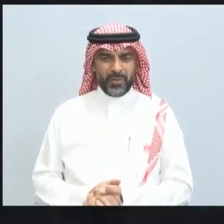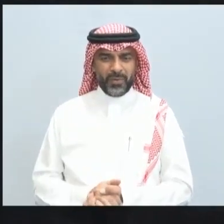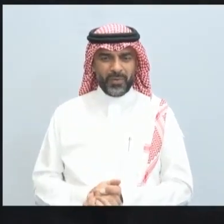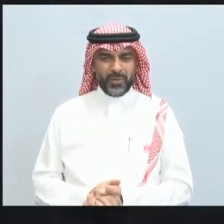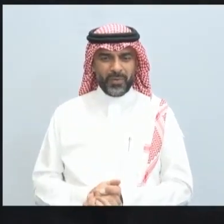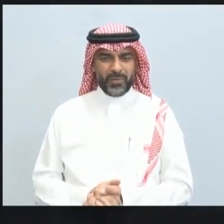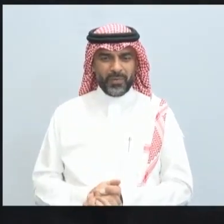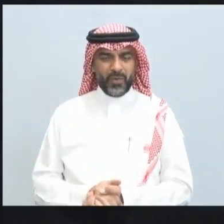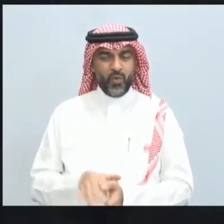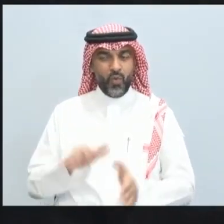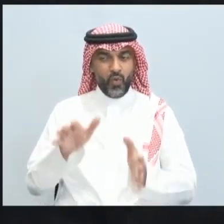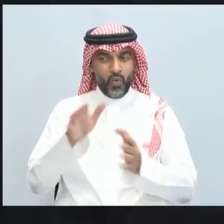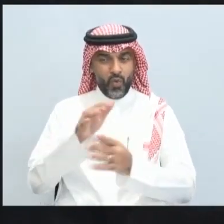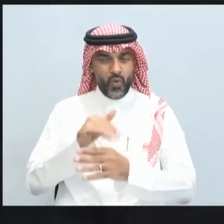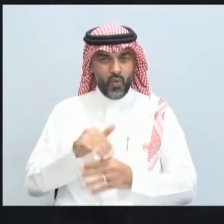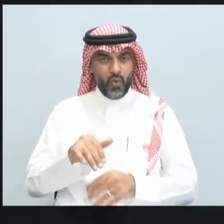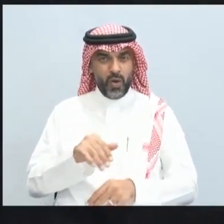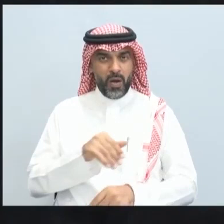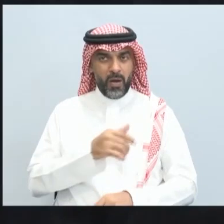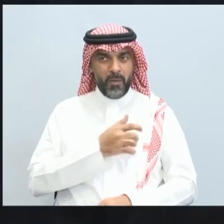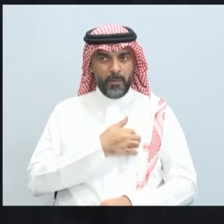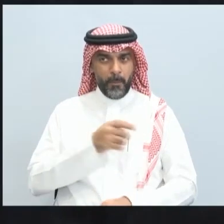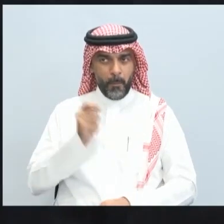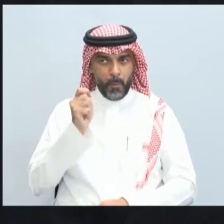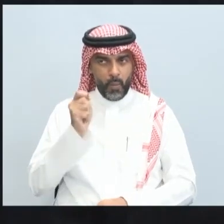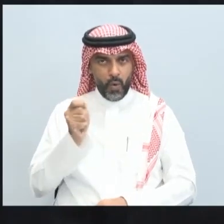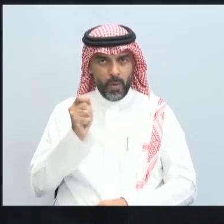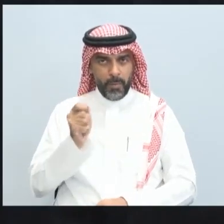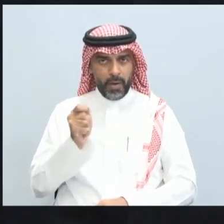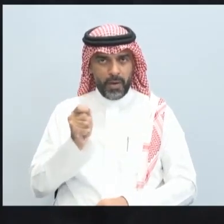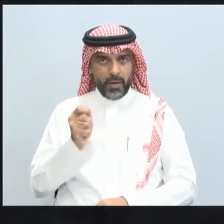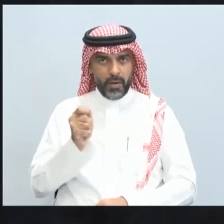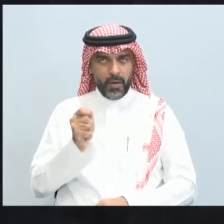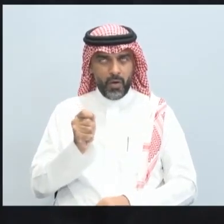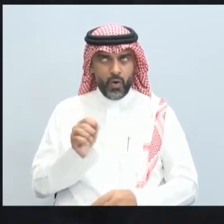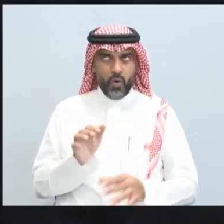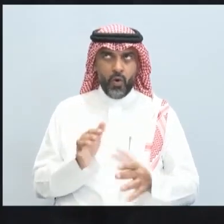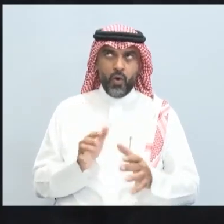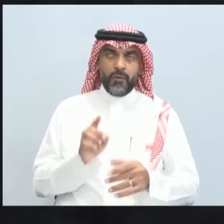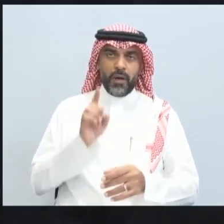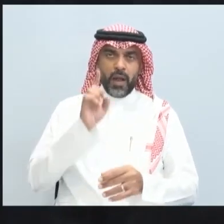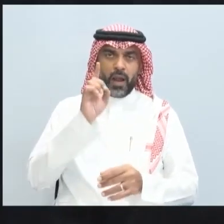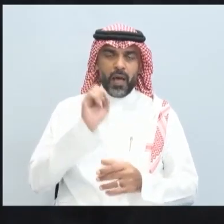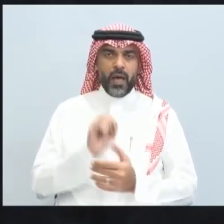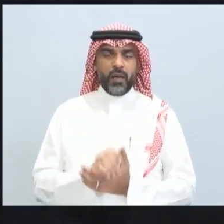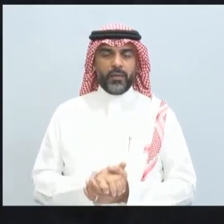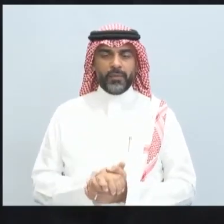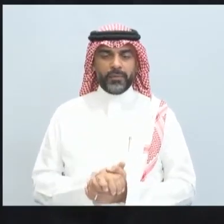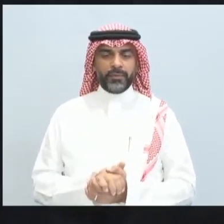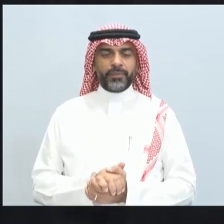كل مؤمن تقي كل مؤمن تقي هو من